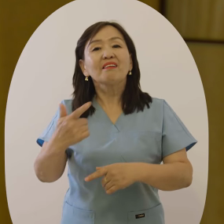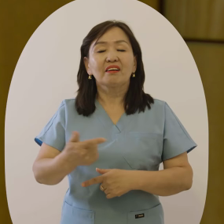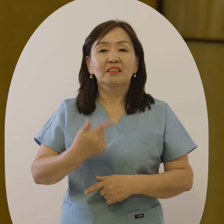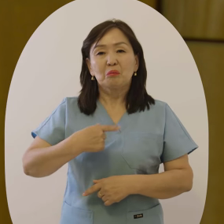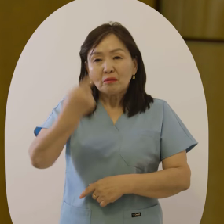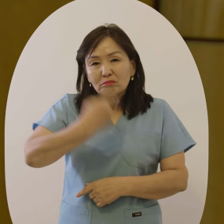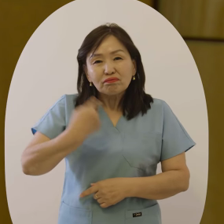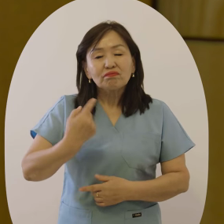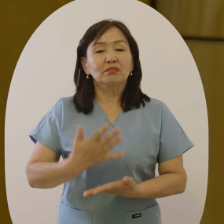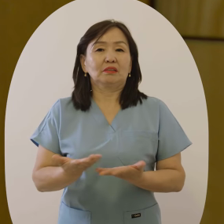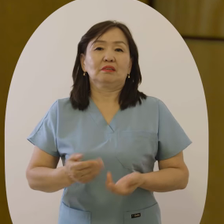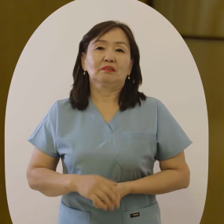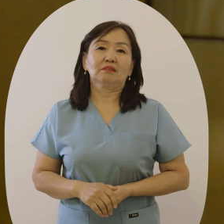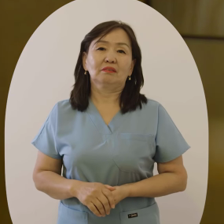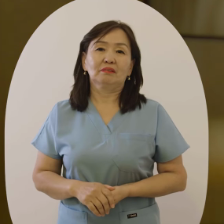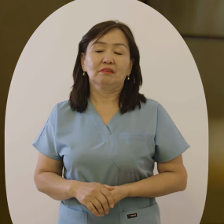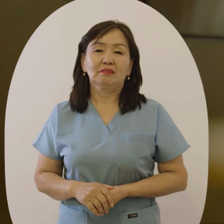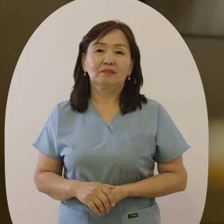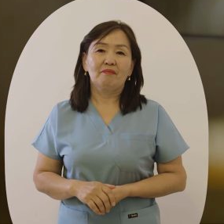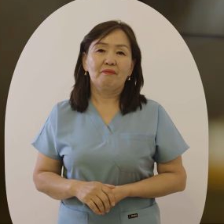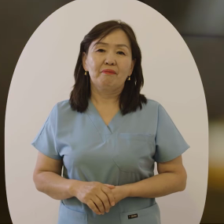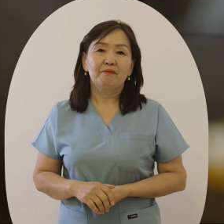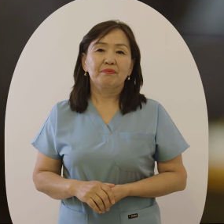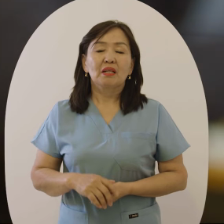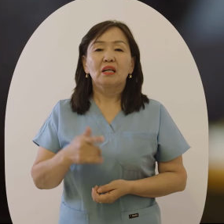гэд загнаж зандарч эхэлдэг юм.